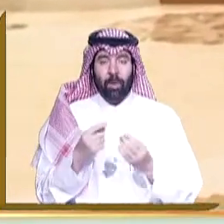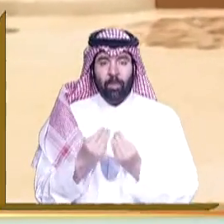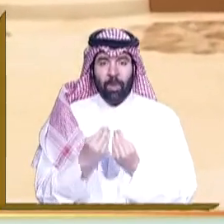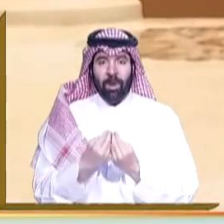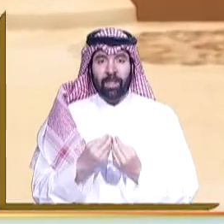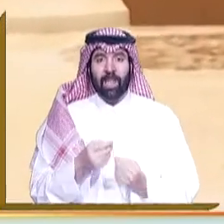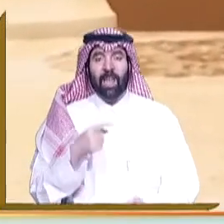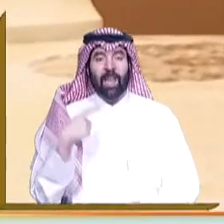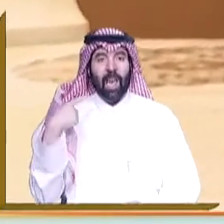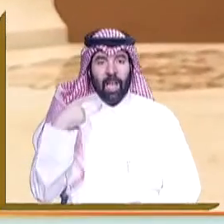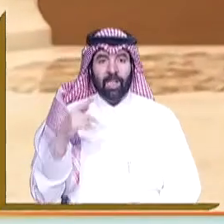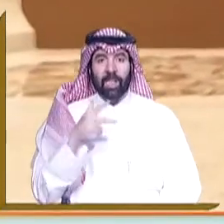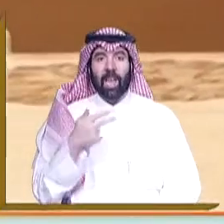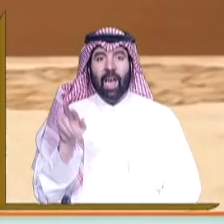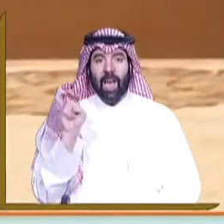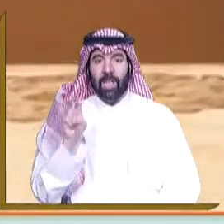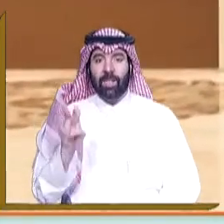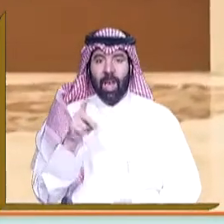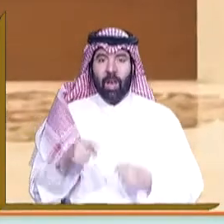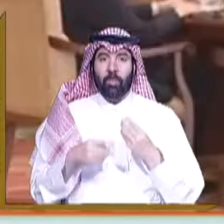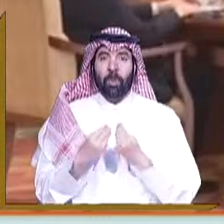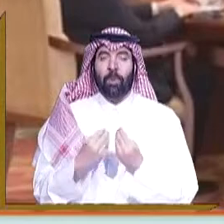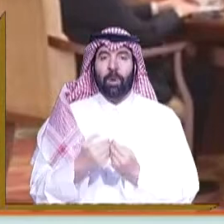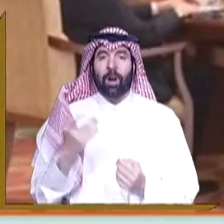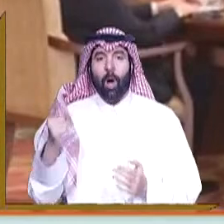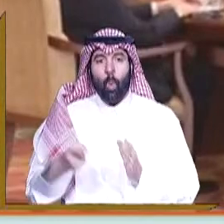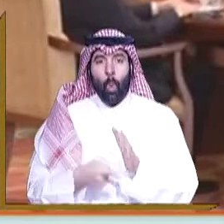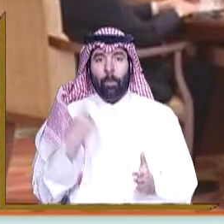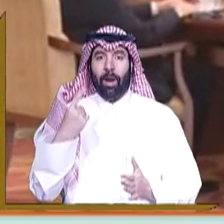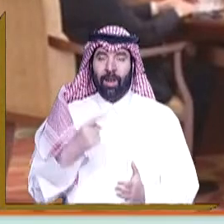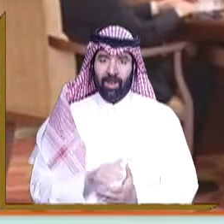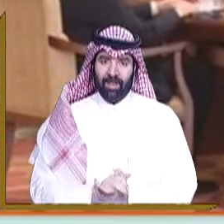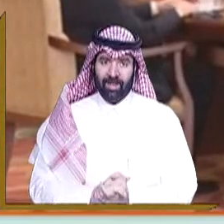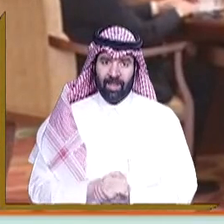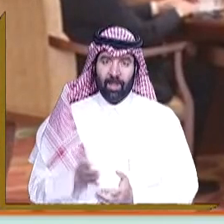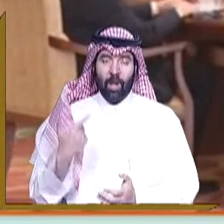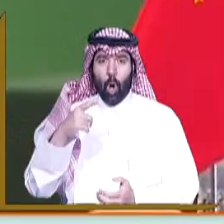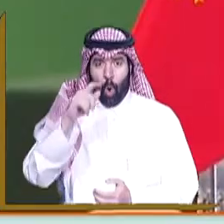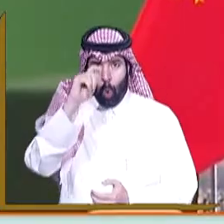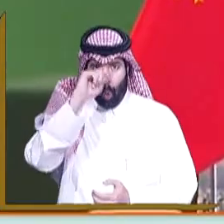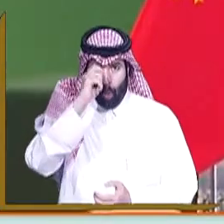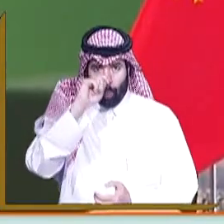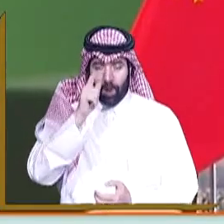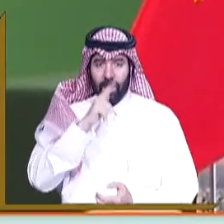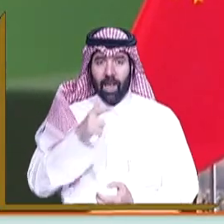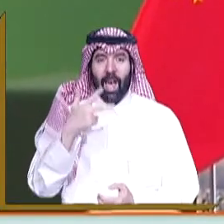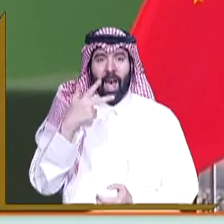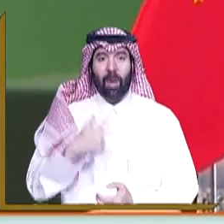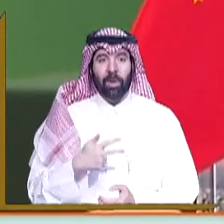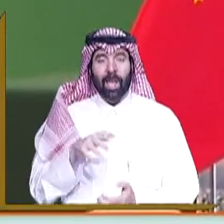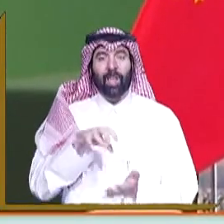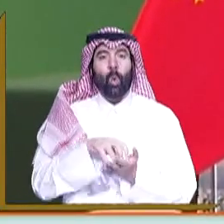لغزة. يعني هذا يحدث لأول مرة من دولة أوروبية ودولة غربية.